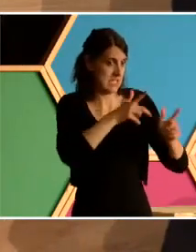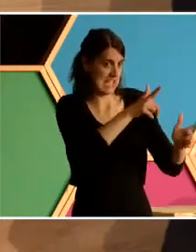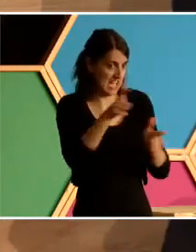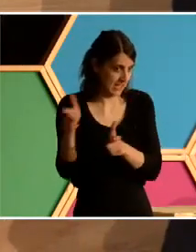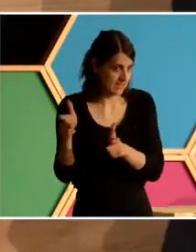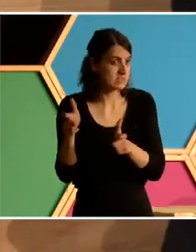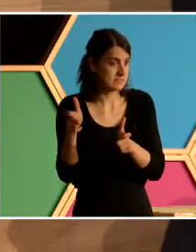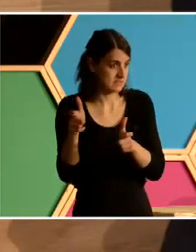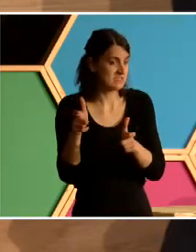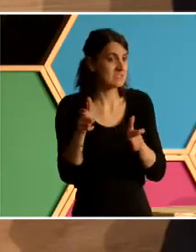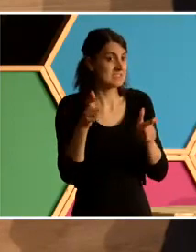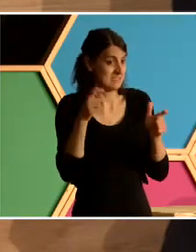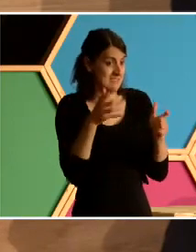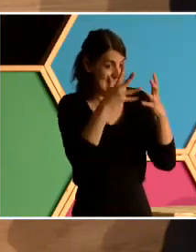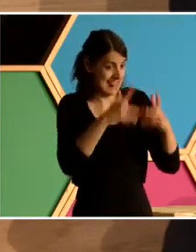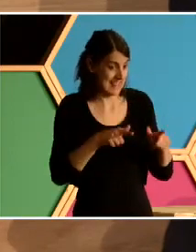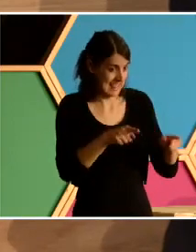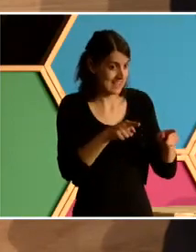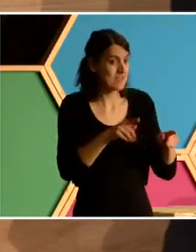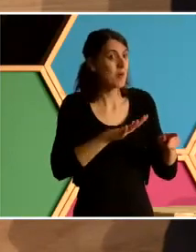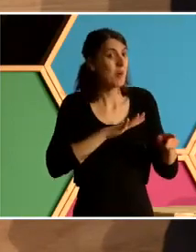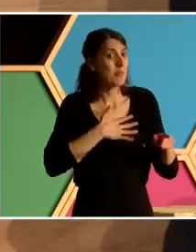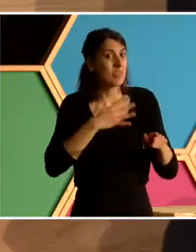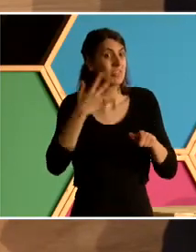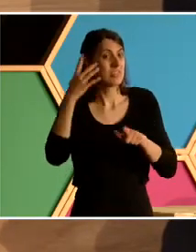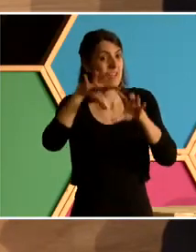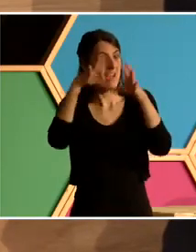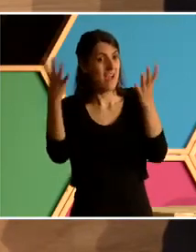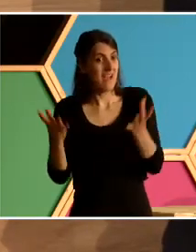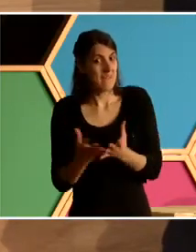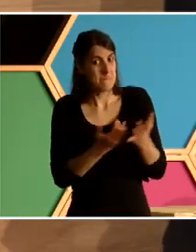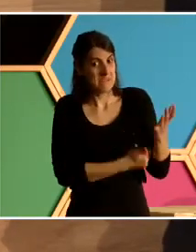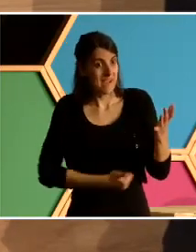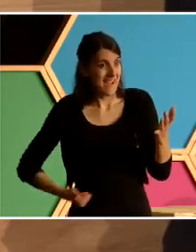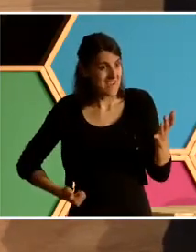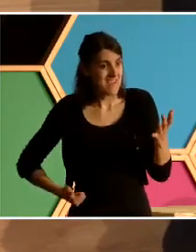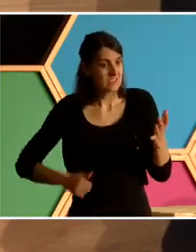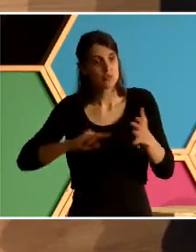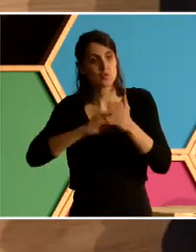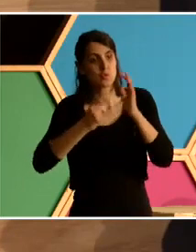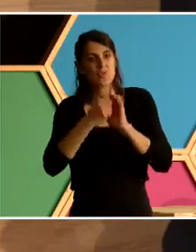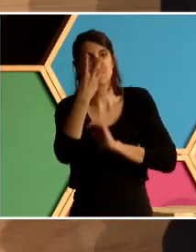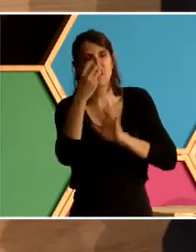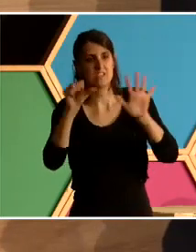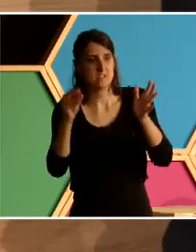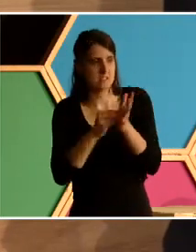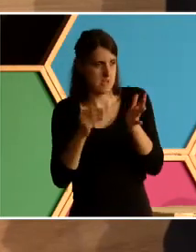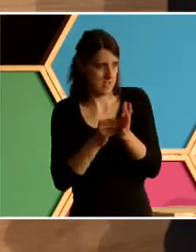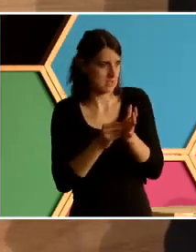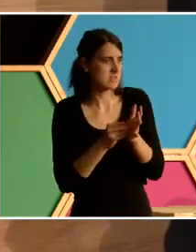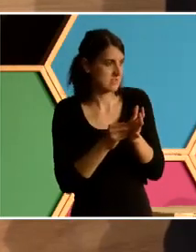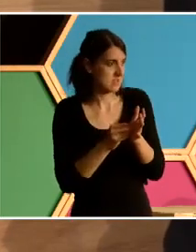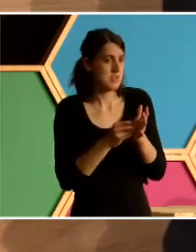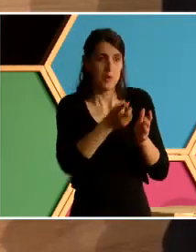aquella quantitat resoldria manualment 36 vegades el tema de la fam en el món. I en canvi diem que volem salvar vides humanes